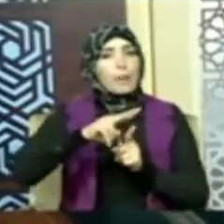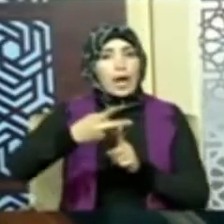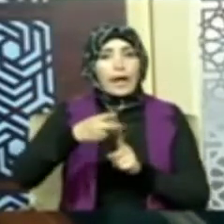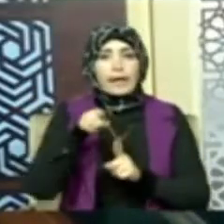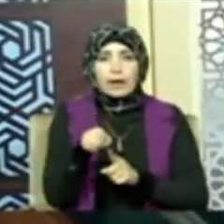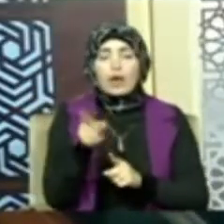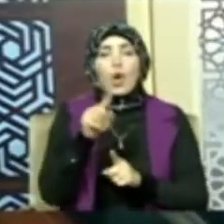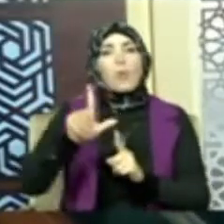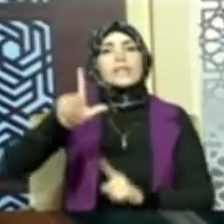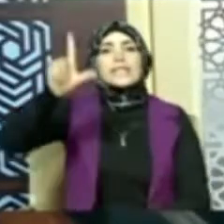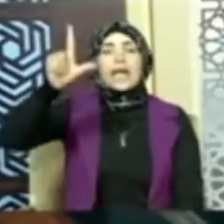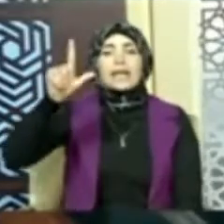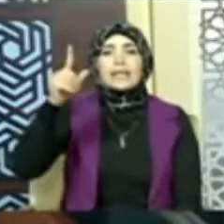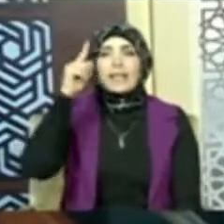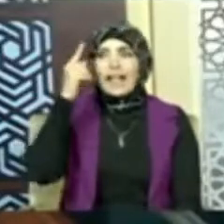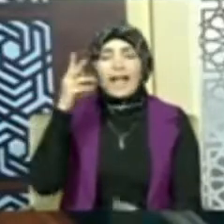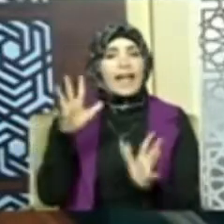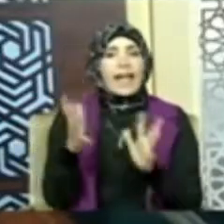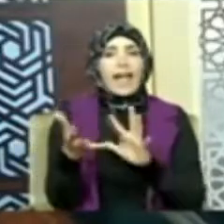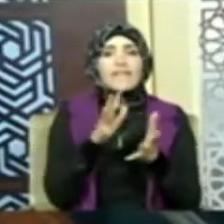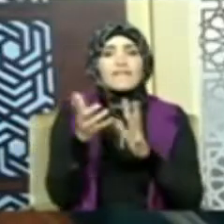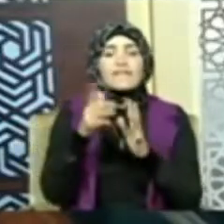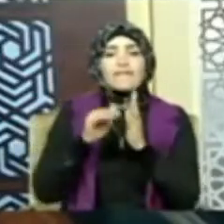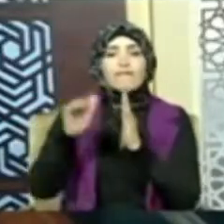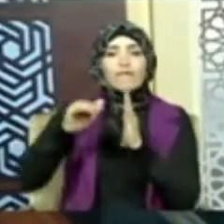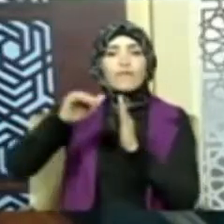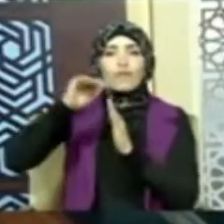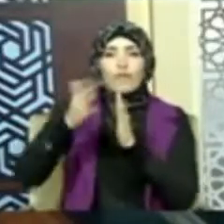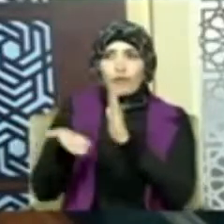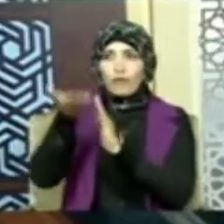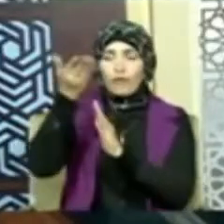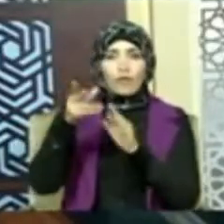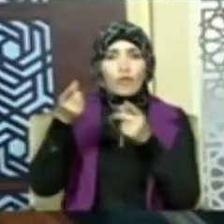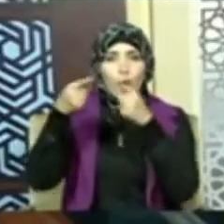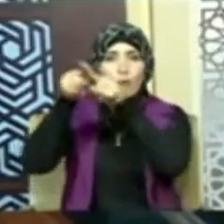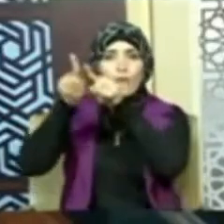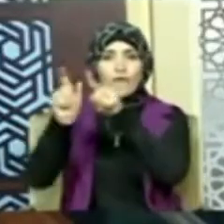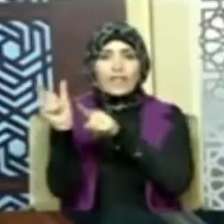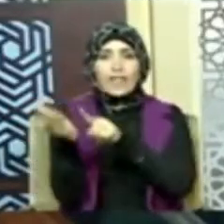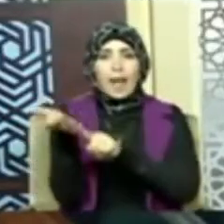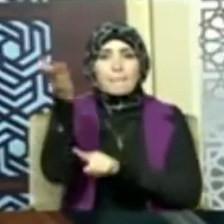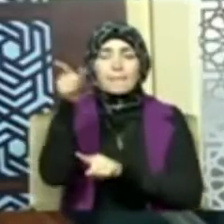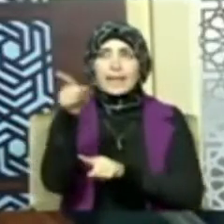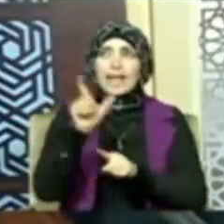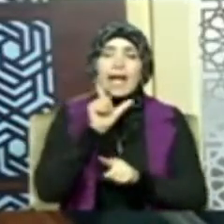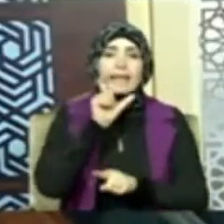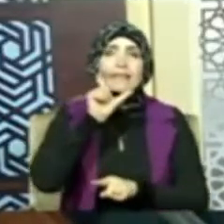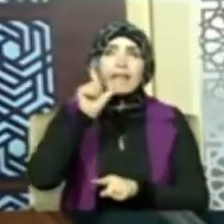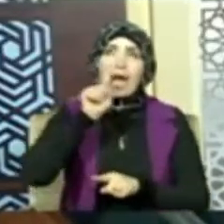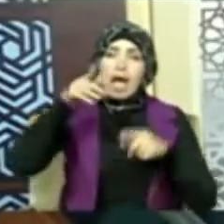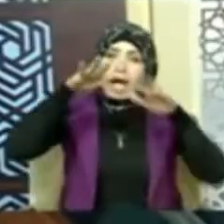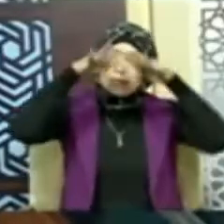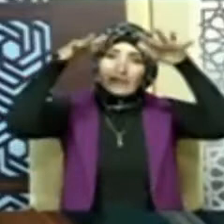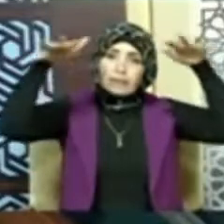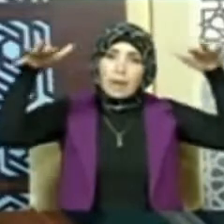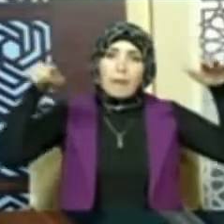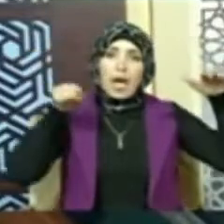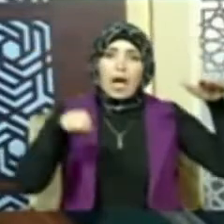ترقى رقيك الأنبياء يا سماء، يا سماء